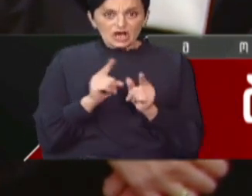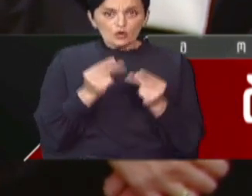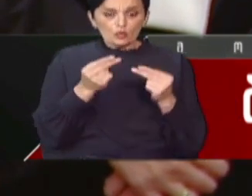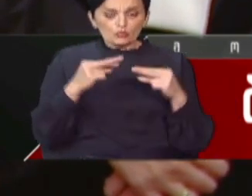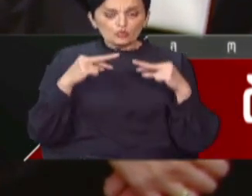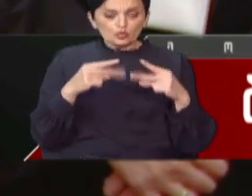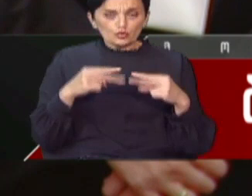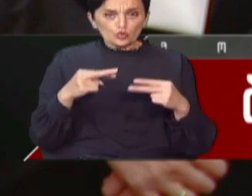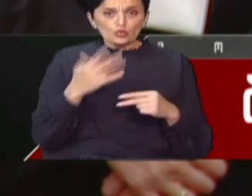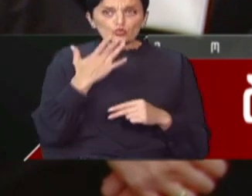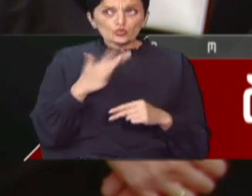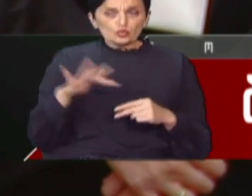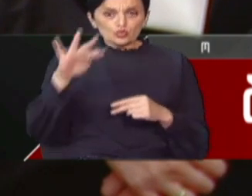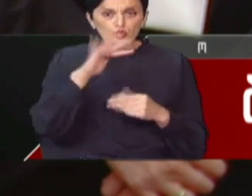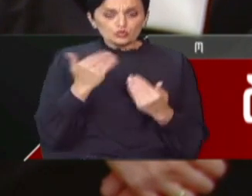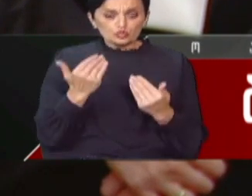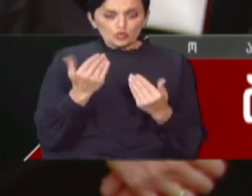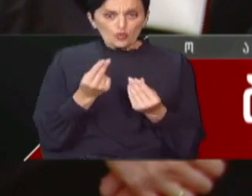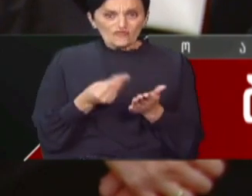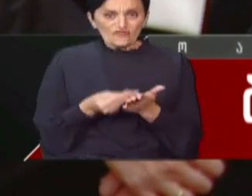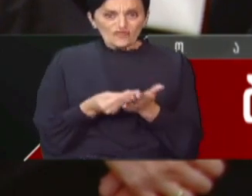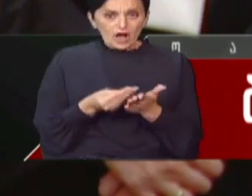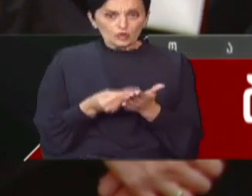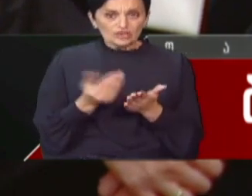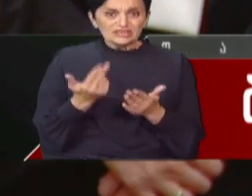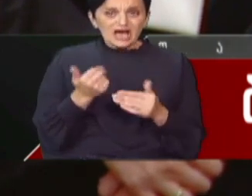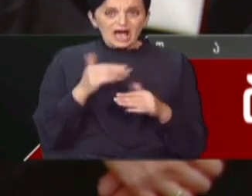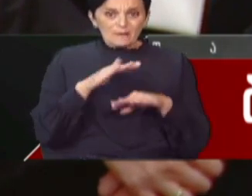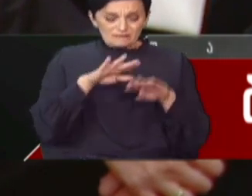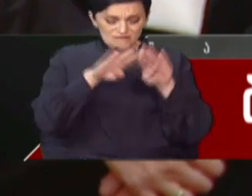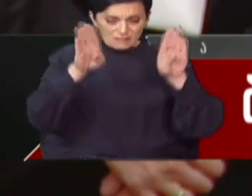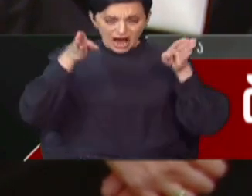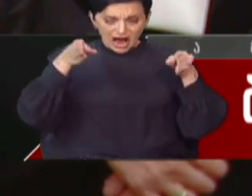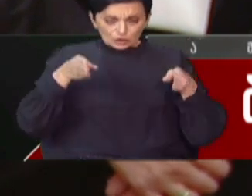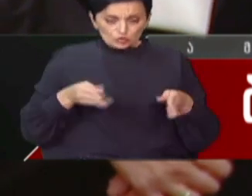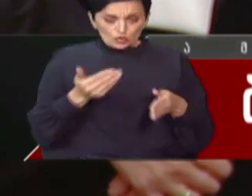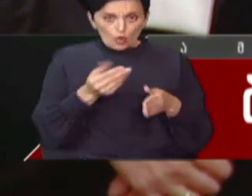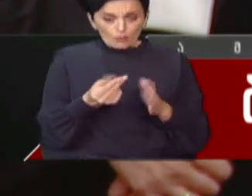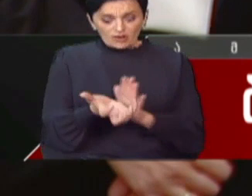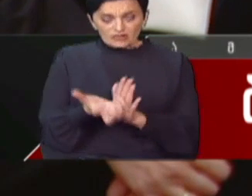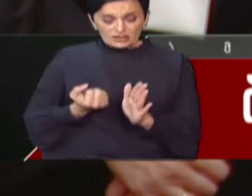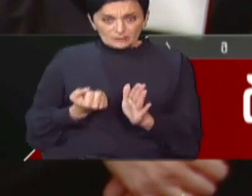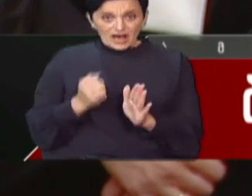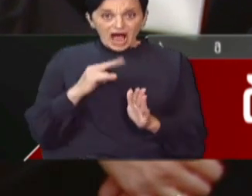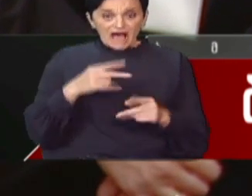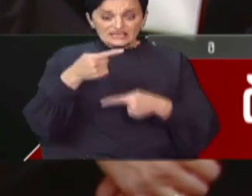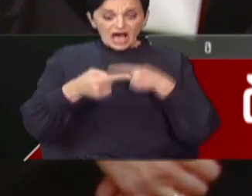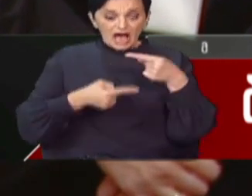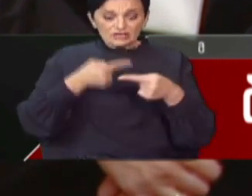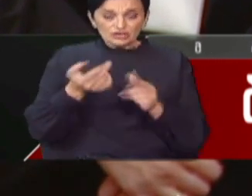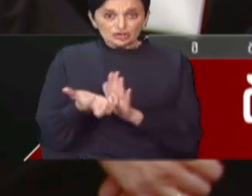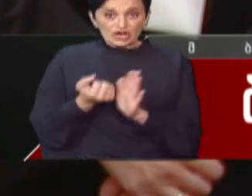კონვერტირდებოდა უცხოურ ვალუტაში და ხორციელდებოდა მისი ბანკომატების მეშვეობით განახდება ან ანგარიშიდან გატანა